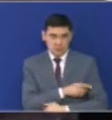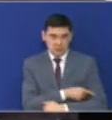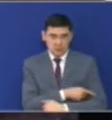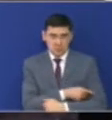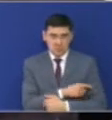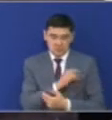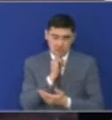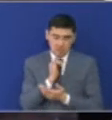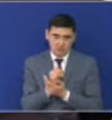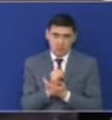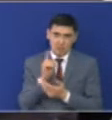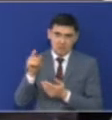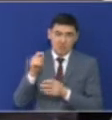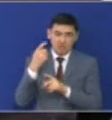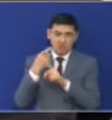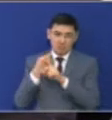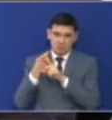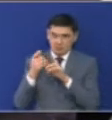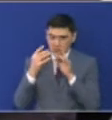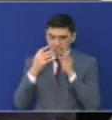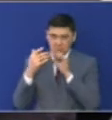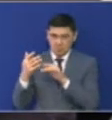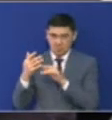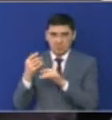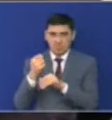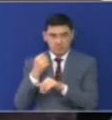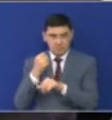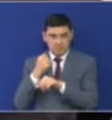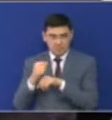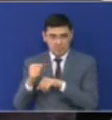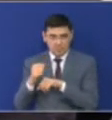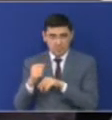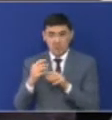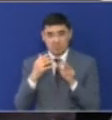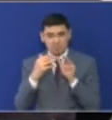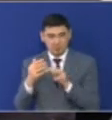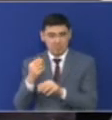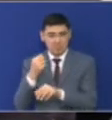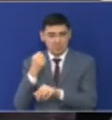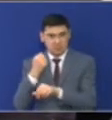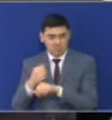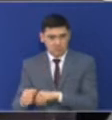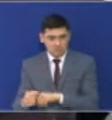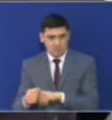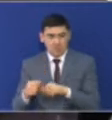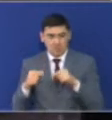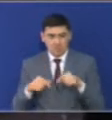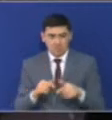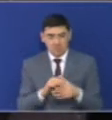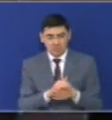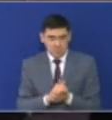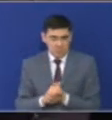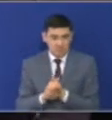чтобы разгромить немецких фашистских захватчиков. Мы их разгромили. И сейчас живем и радуемся.